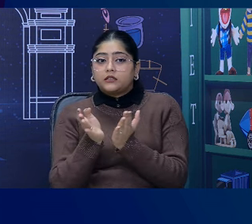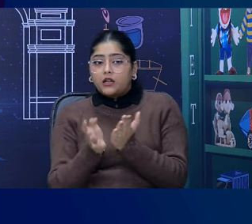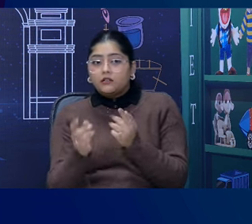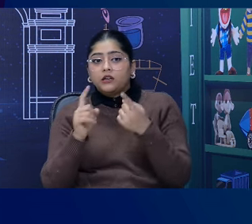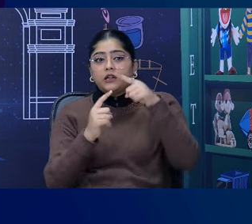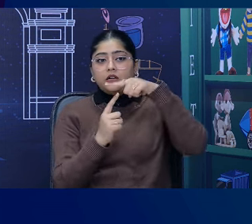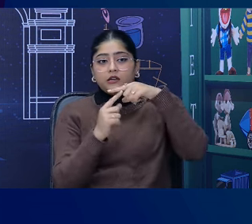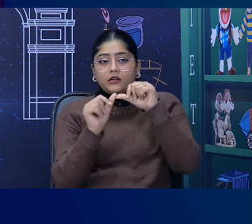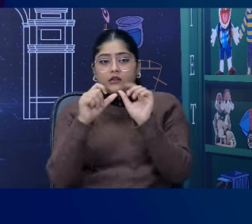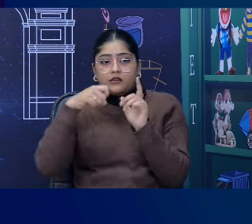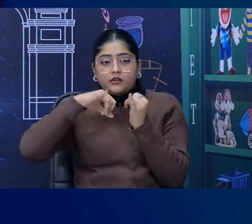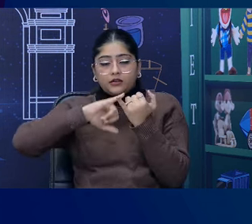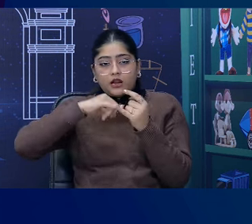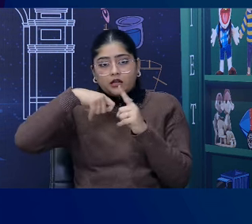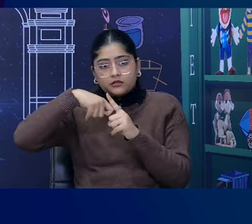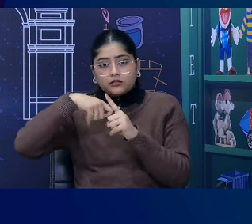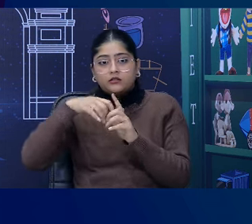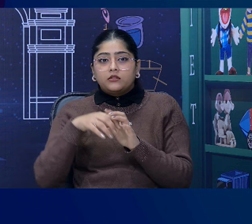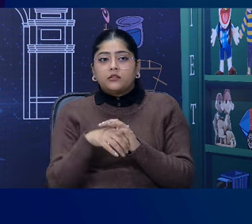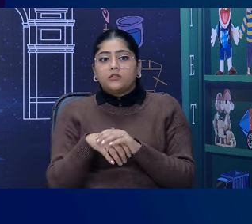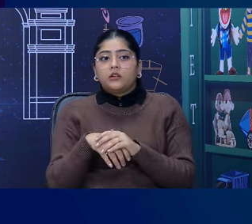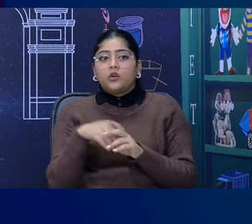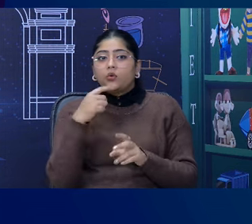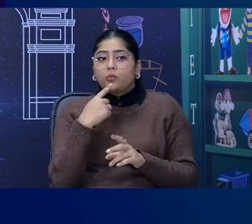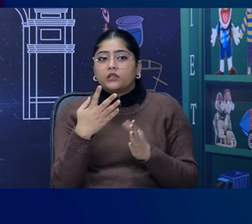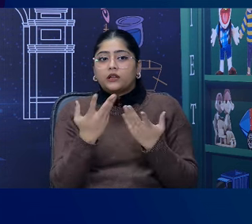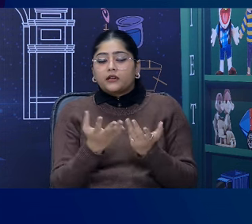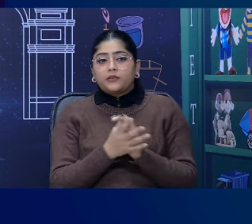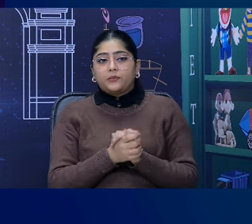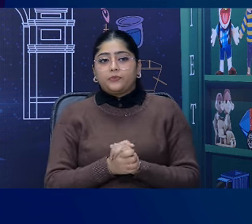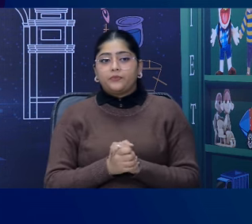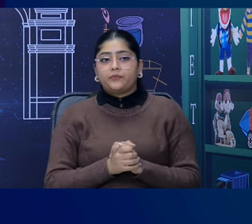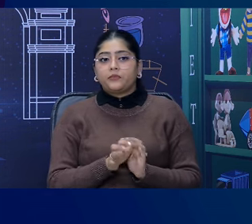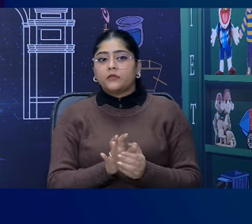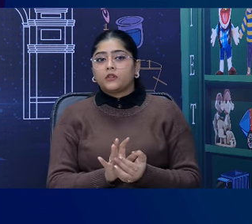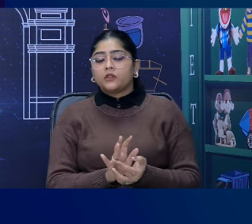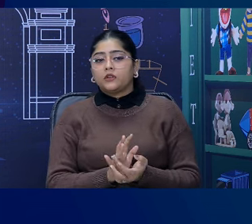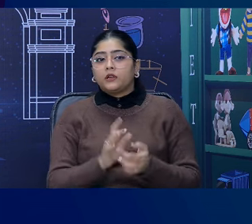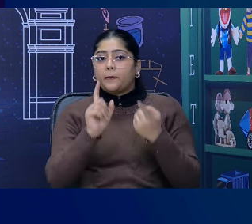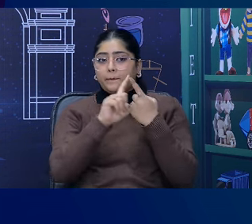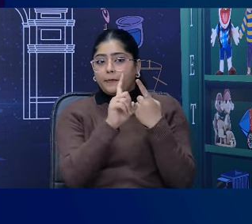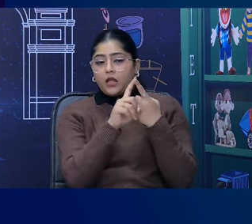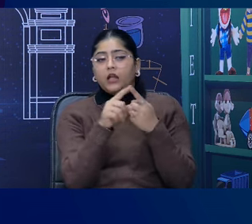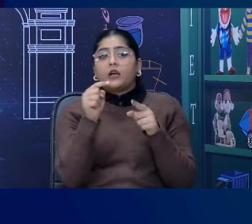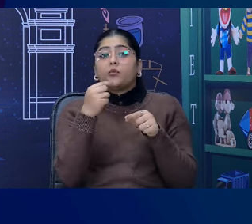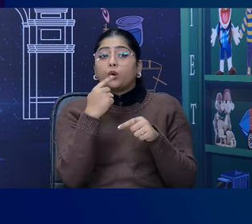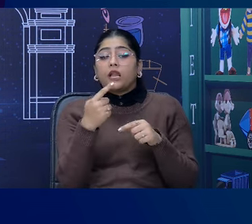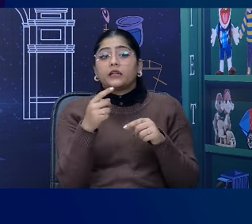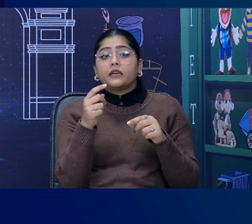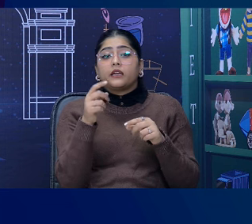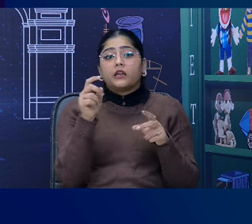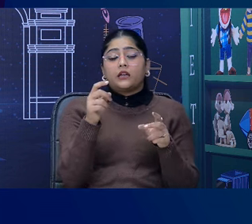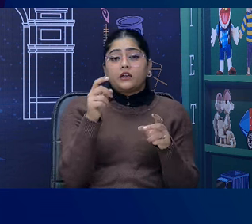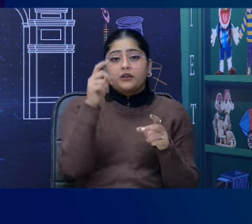अब हम इसको कैसे एक्सप्लेन करें टास्क ओरिएंटेड कहता है कि आप उस स्ट्रेस को समझो क्या है